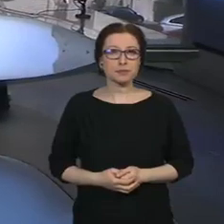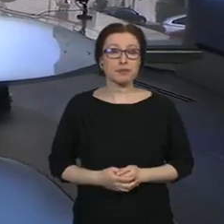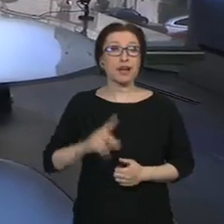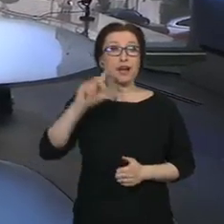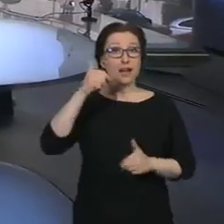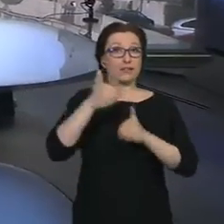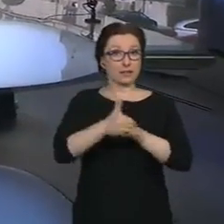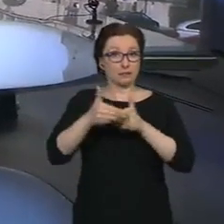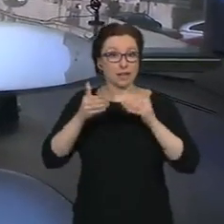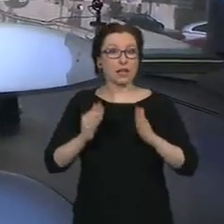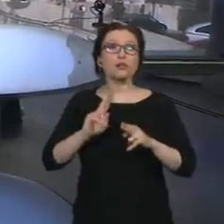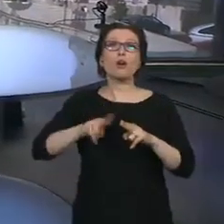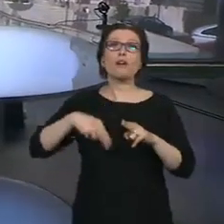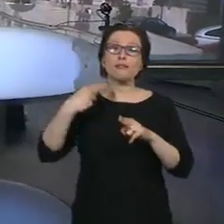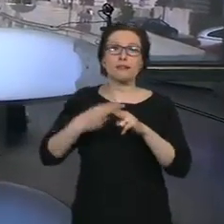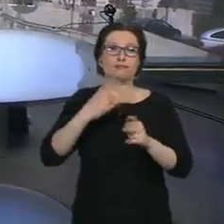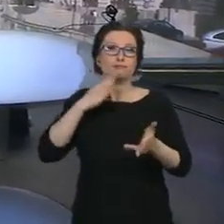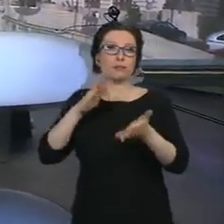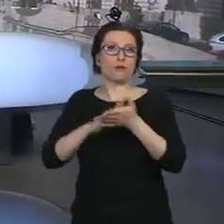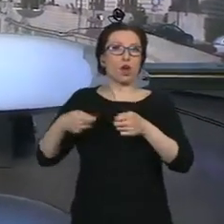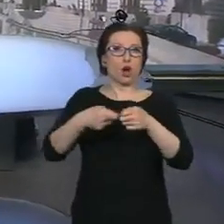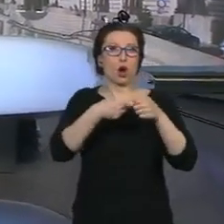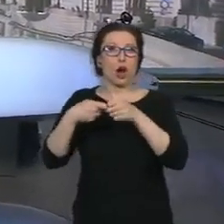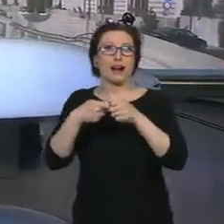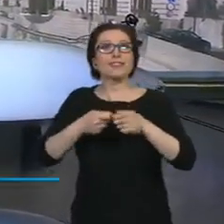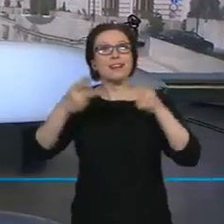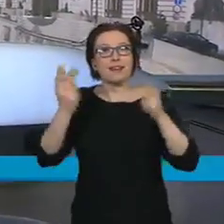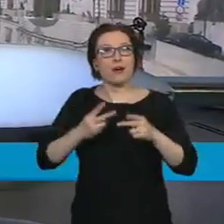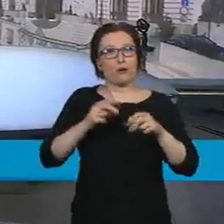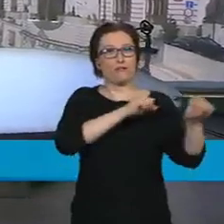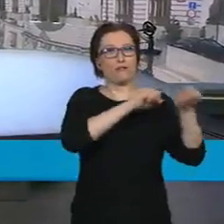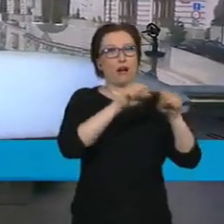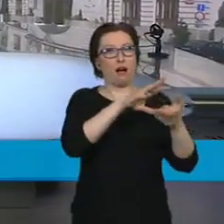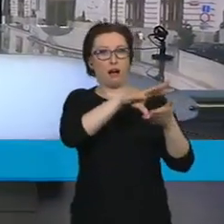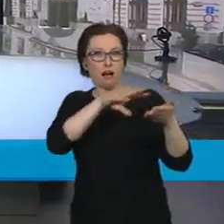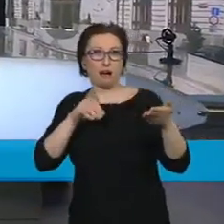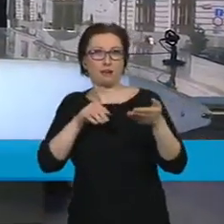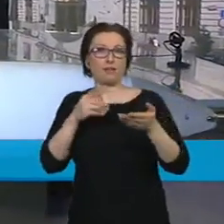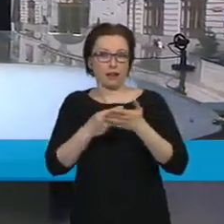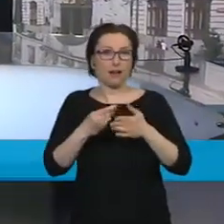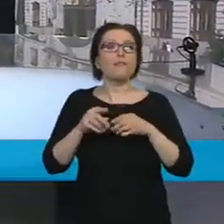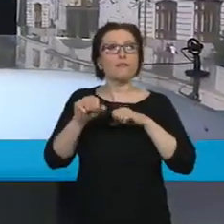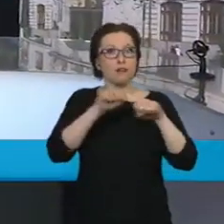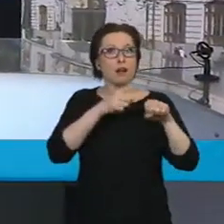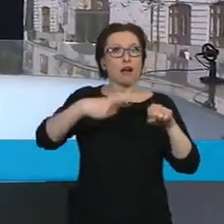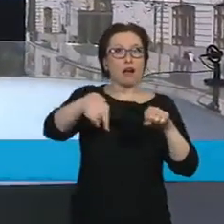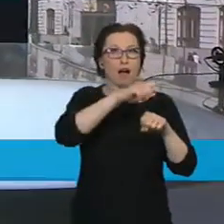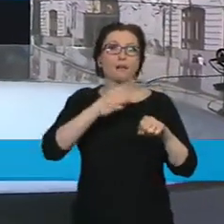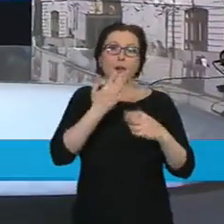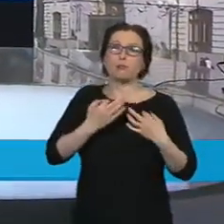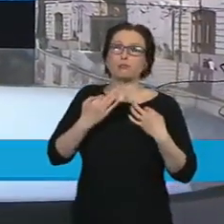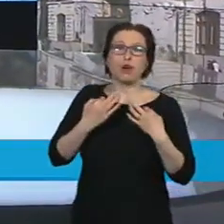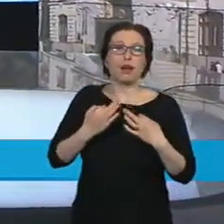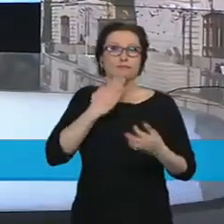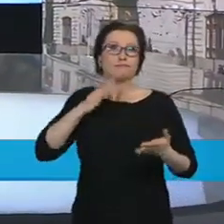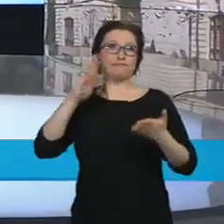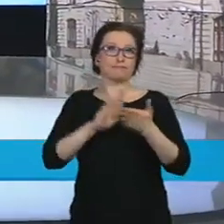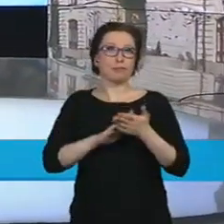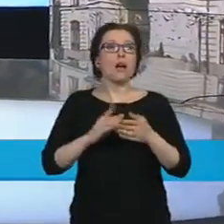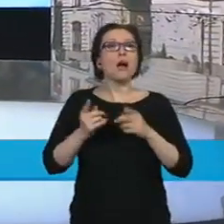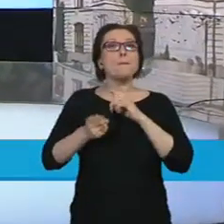Hlavní město nakonec bude mít koalici takzvaně na vládním půdorysu, jak si celostátní lídři vládních stran přáli. Jen to